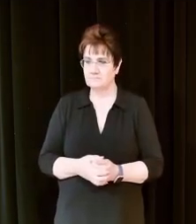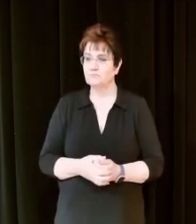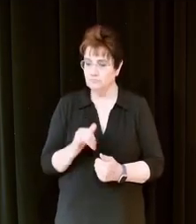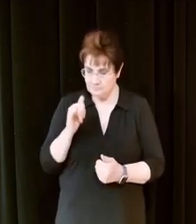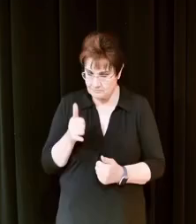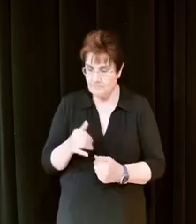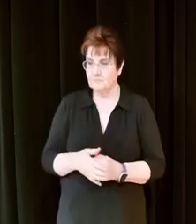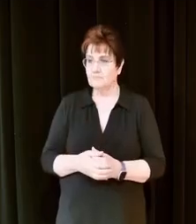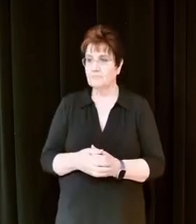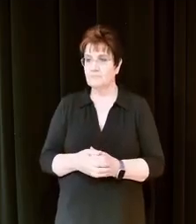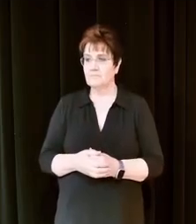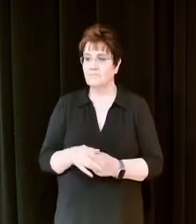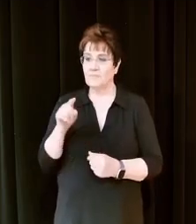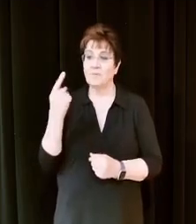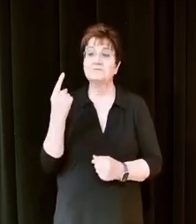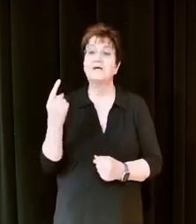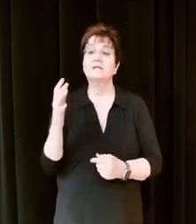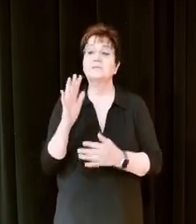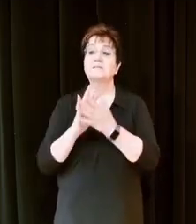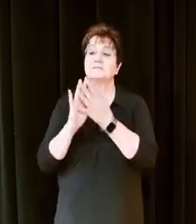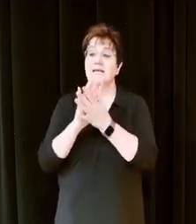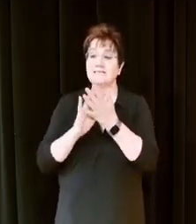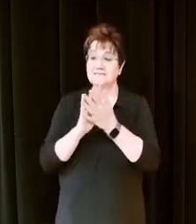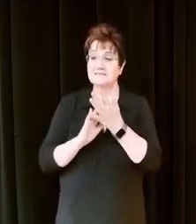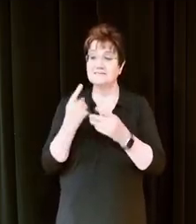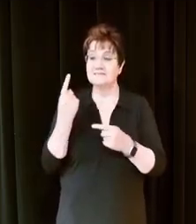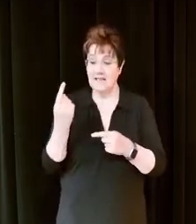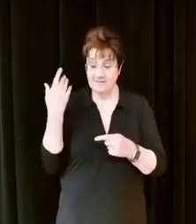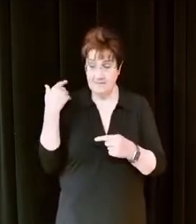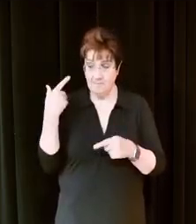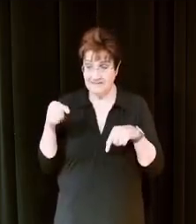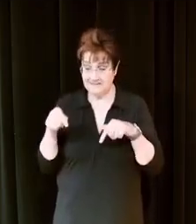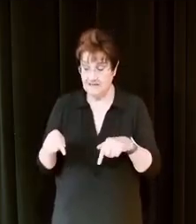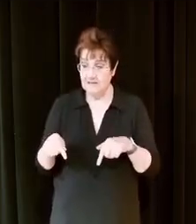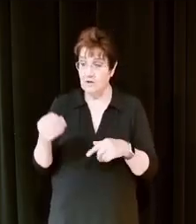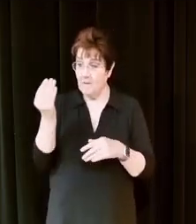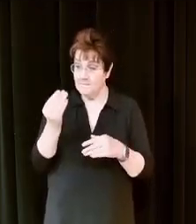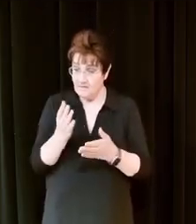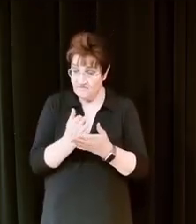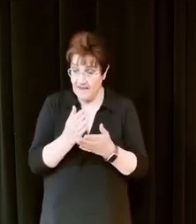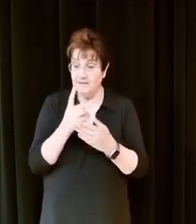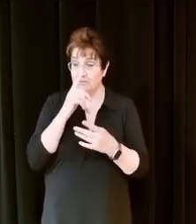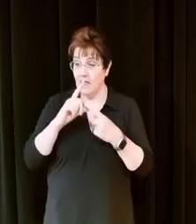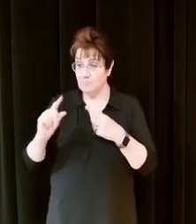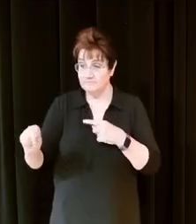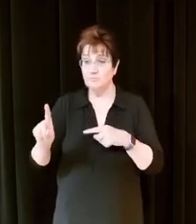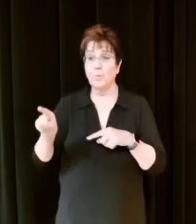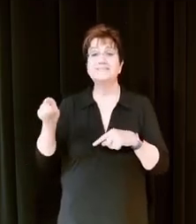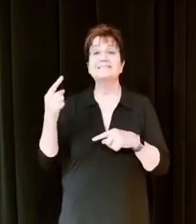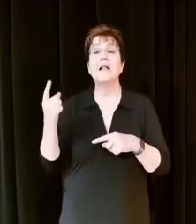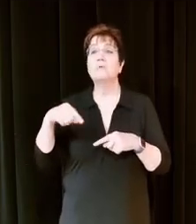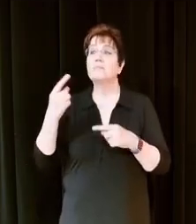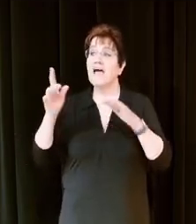Ja, und dann hat sie mir erzählt, was nach dem Bild passiert ist. Sie ist dann in den Wald gegangen, weil sie das Gefühl hatte, sie muss